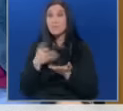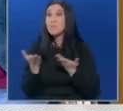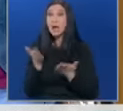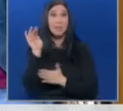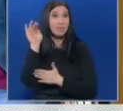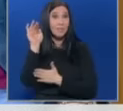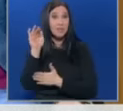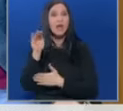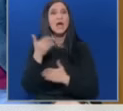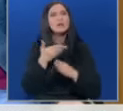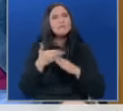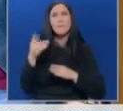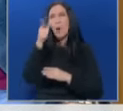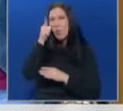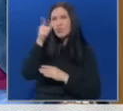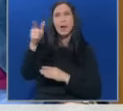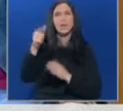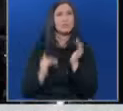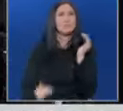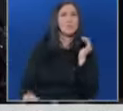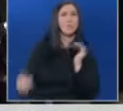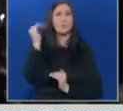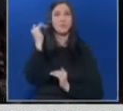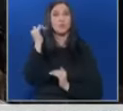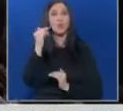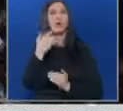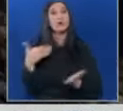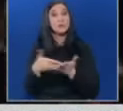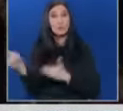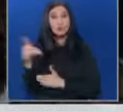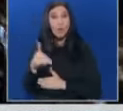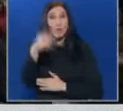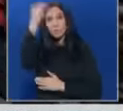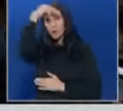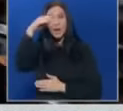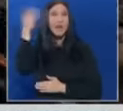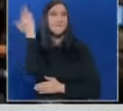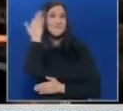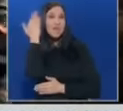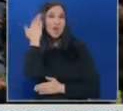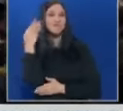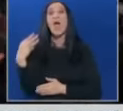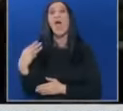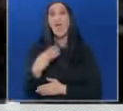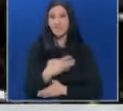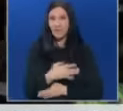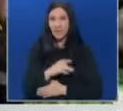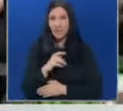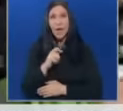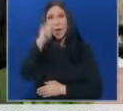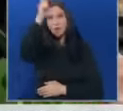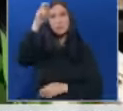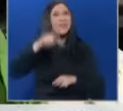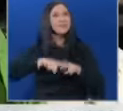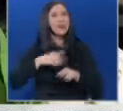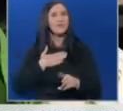напред, все по-надалеч и по-нависоко. За да дойдат в България, виновна е Евгения. Господин Назаров има